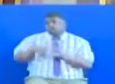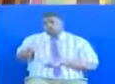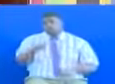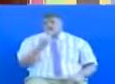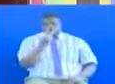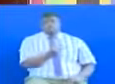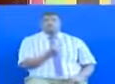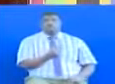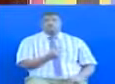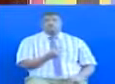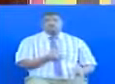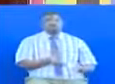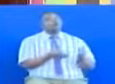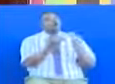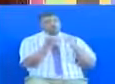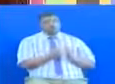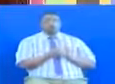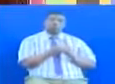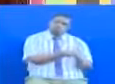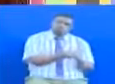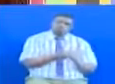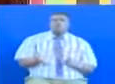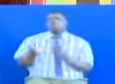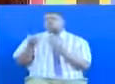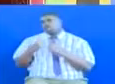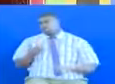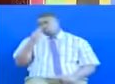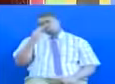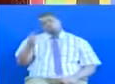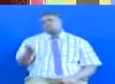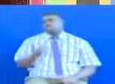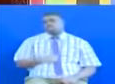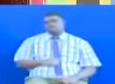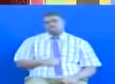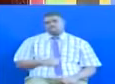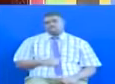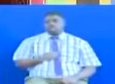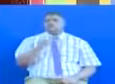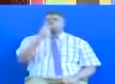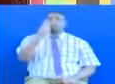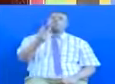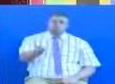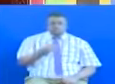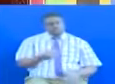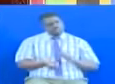ilionekane kwamba wanaweza kuongoza, wanaweza kuona kwamba waliona